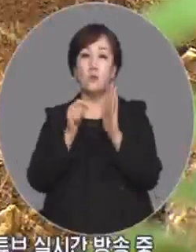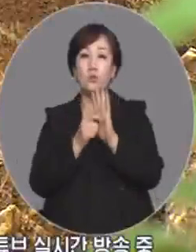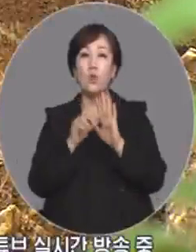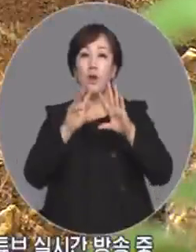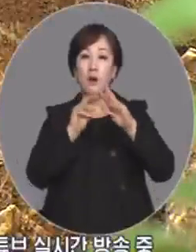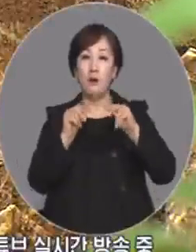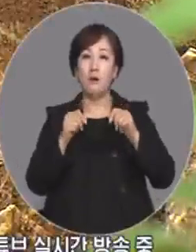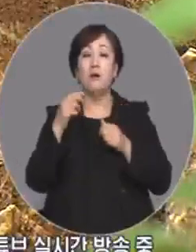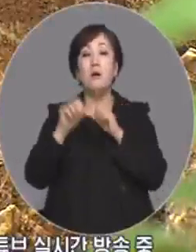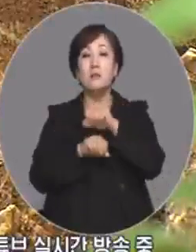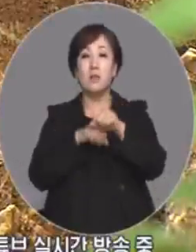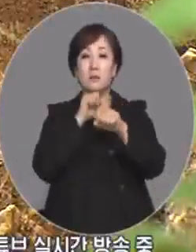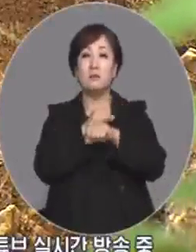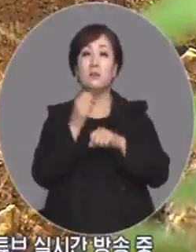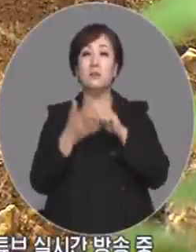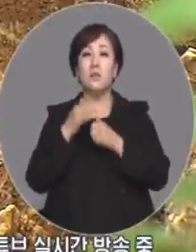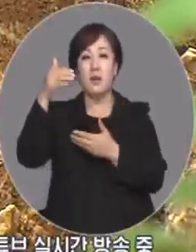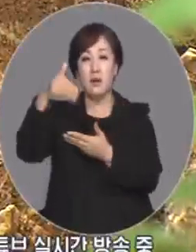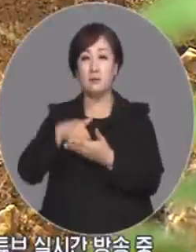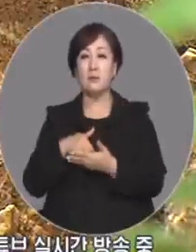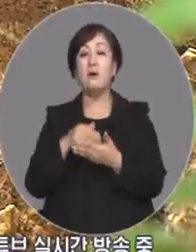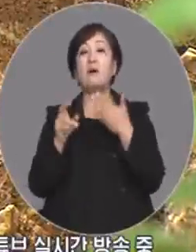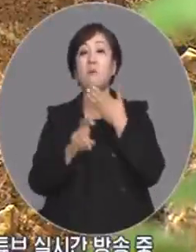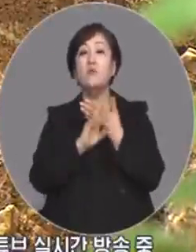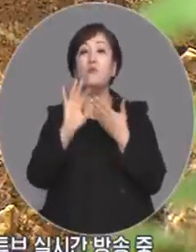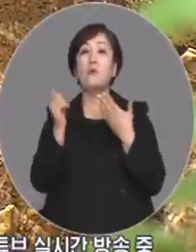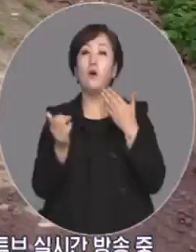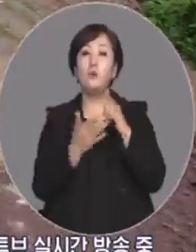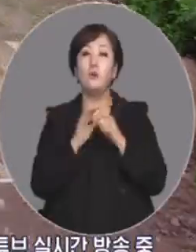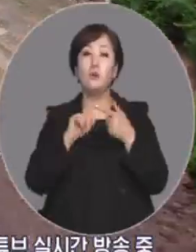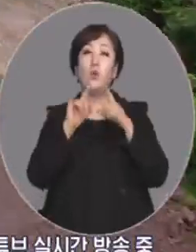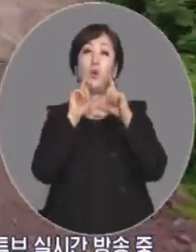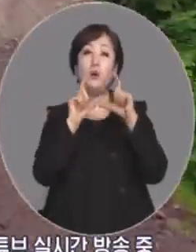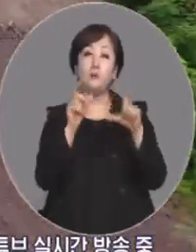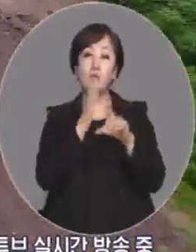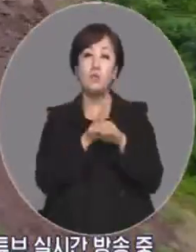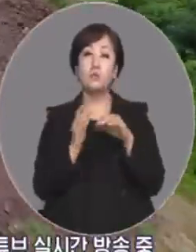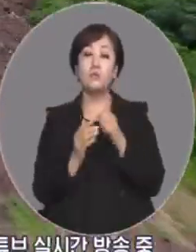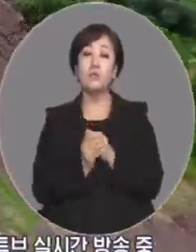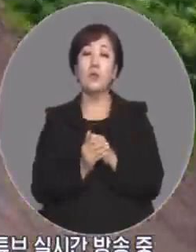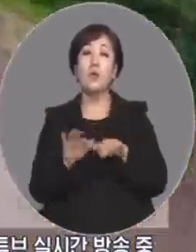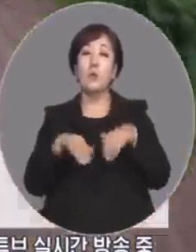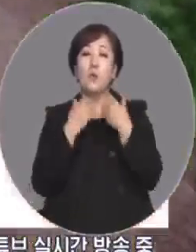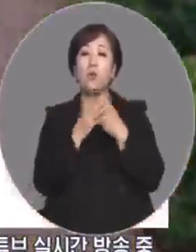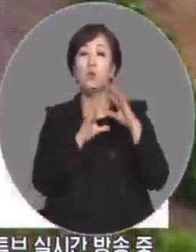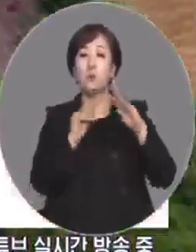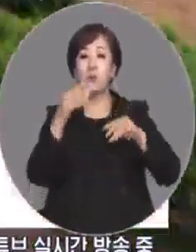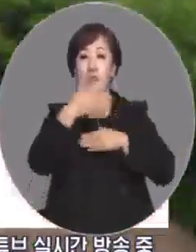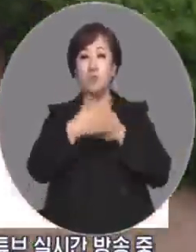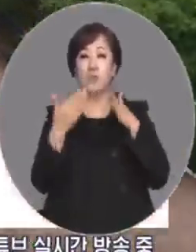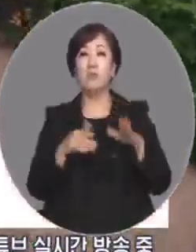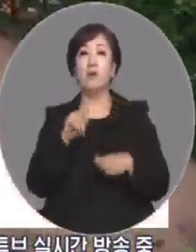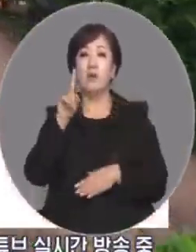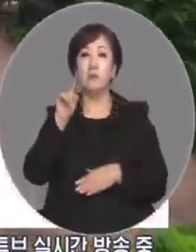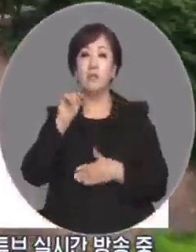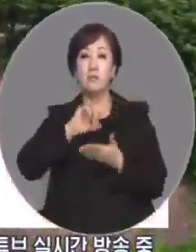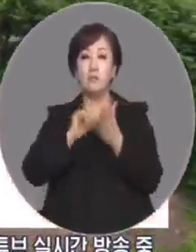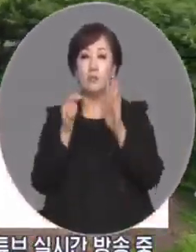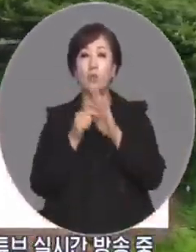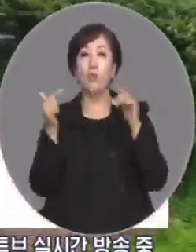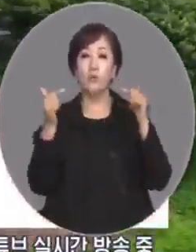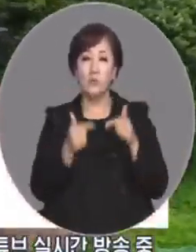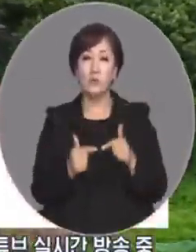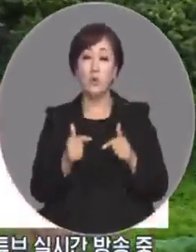흙을 쌓거나 깎는 행위를 엄격히 금지하고 있습니다. 전체 부지를 1m 높이로 성토했다고